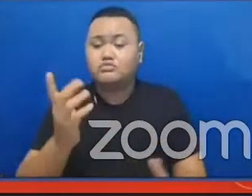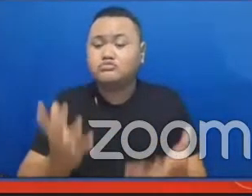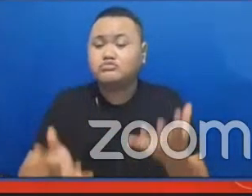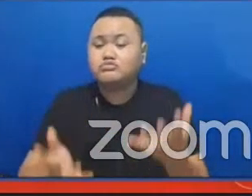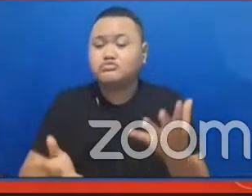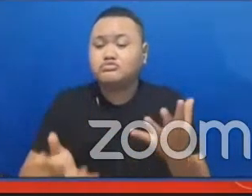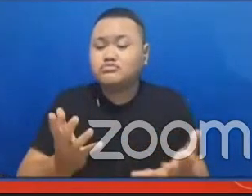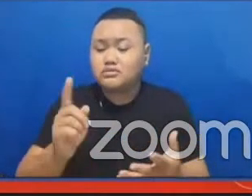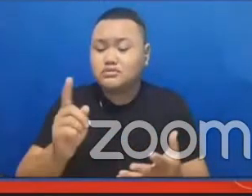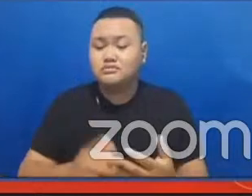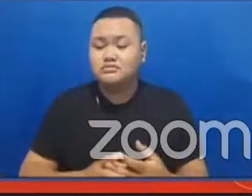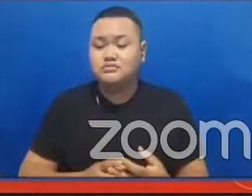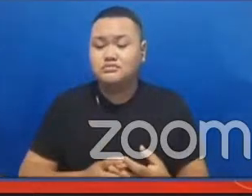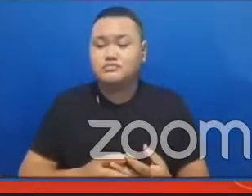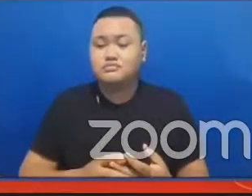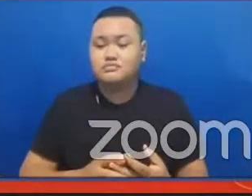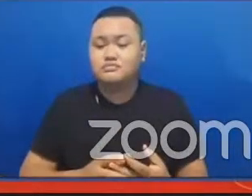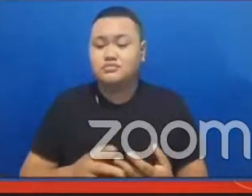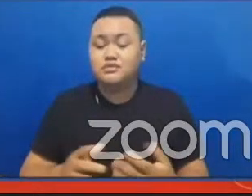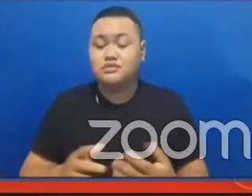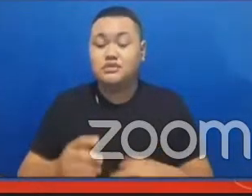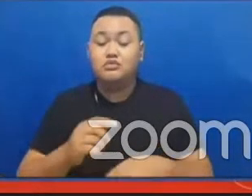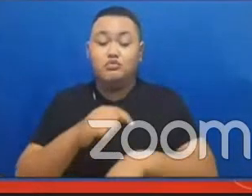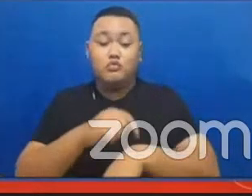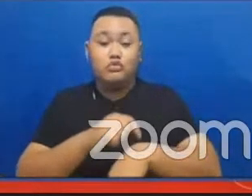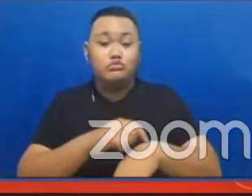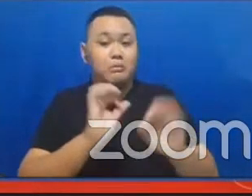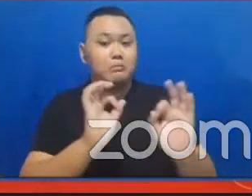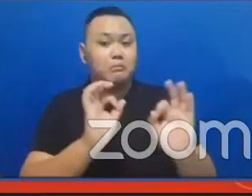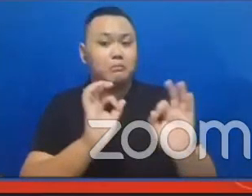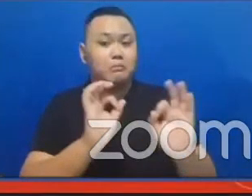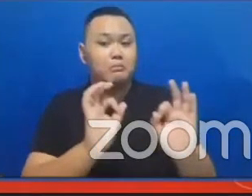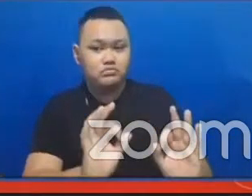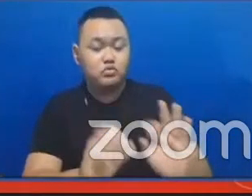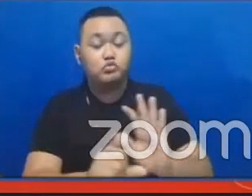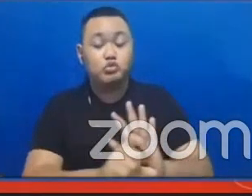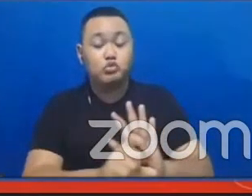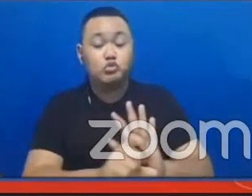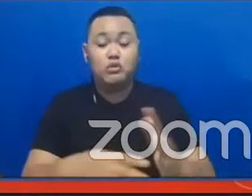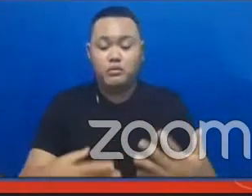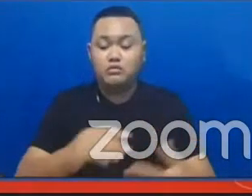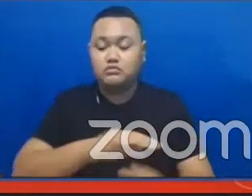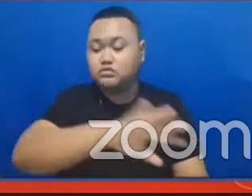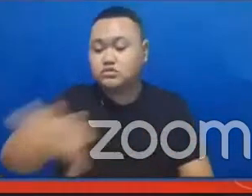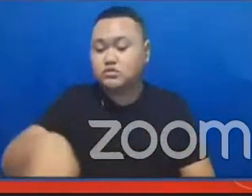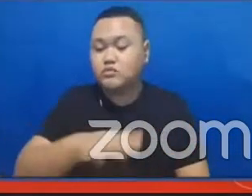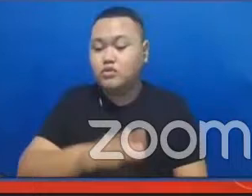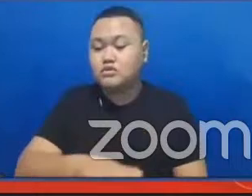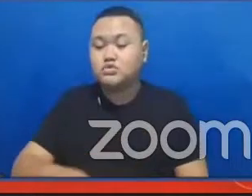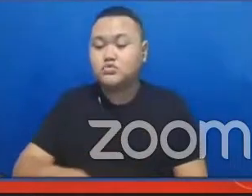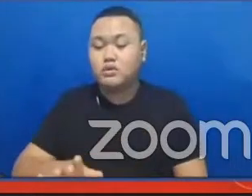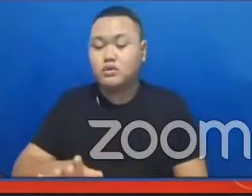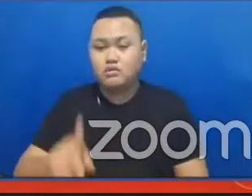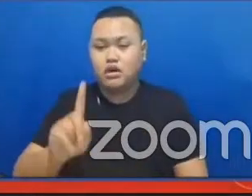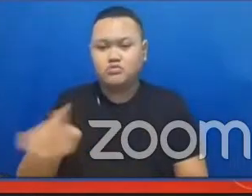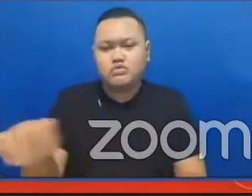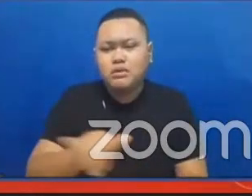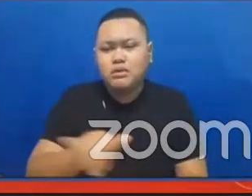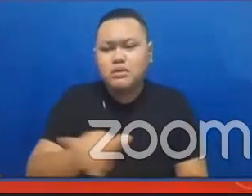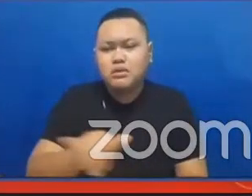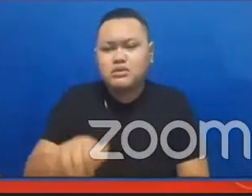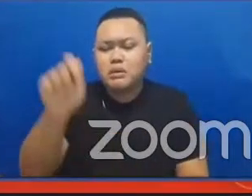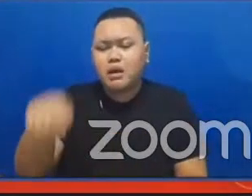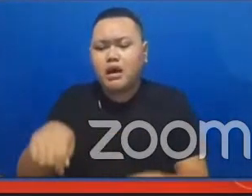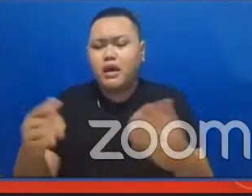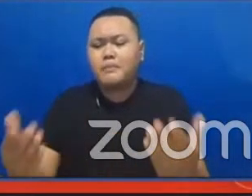sinkronus. Waktunya kalau sinkronus itu waktu sudah terjadwal, semua siswa bareng-bareng pakai aplikasi yang sama.